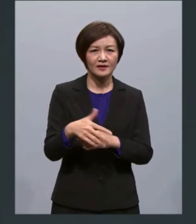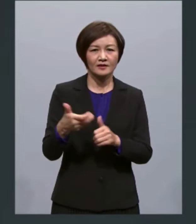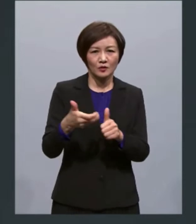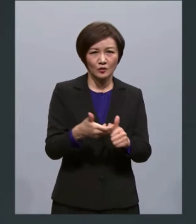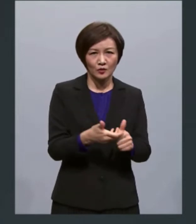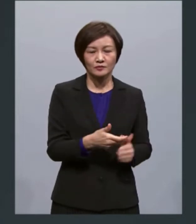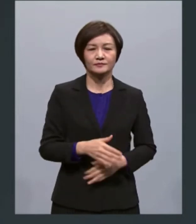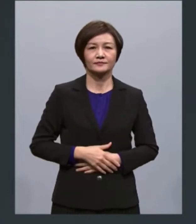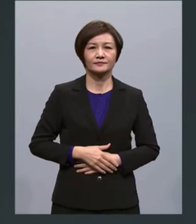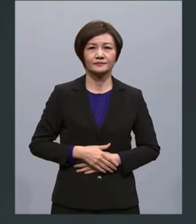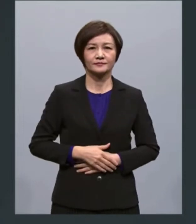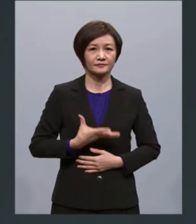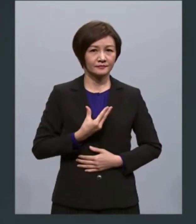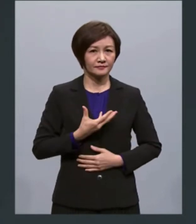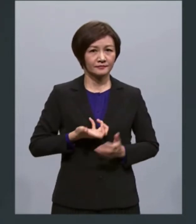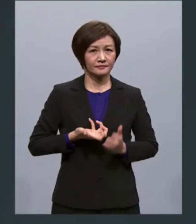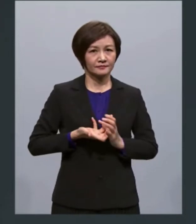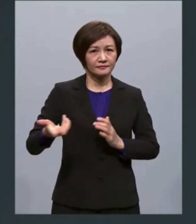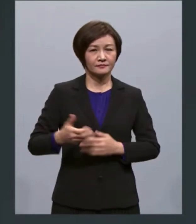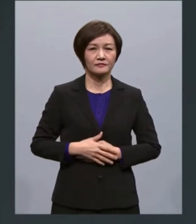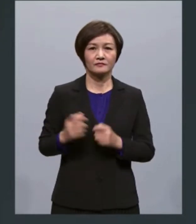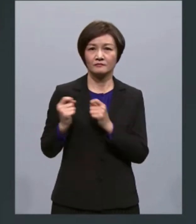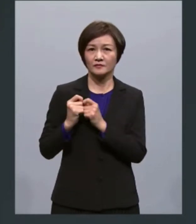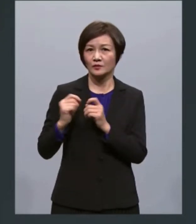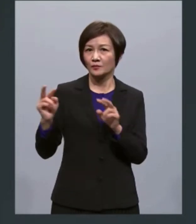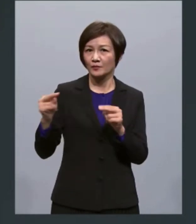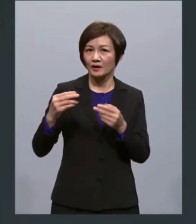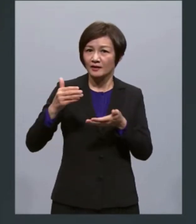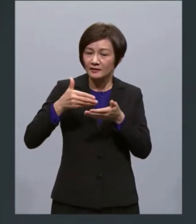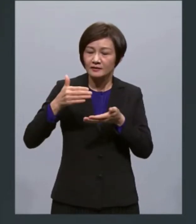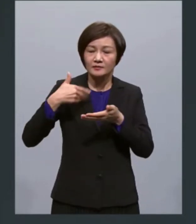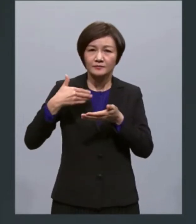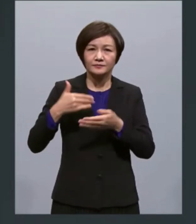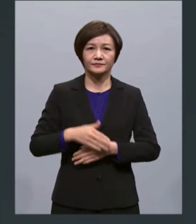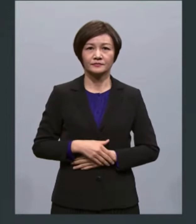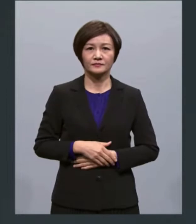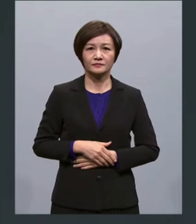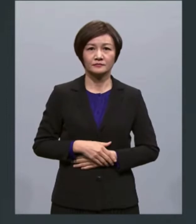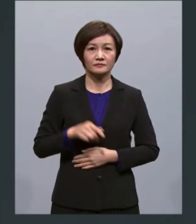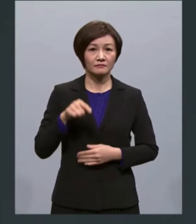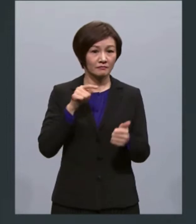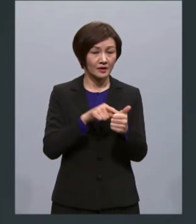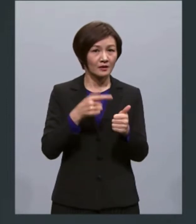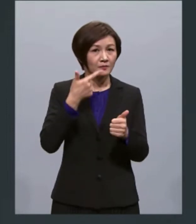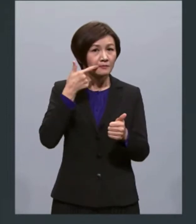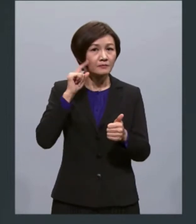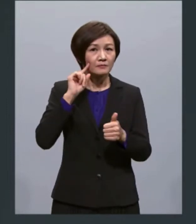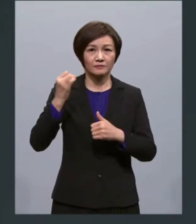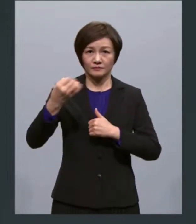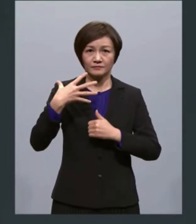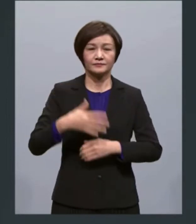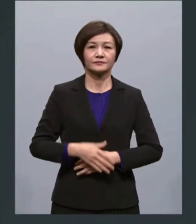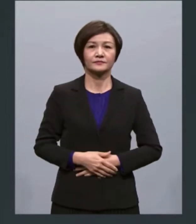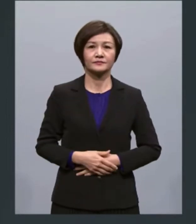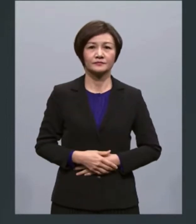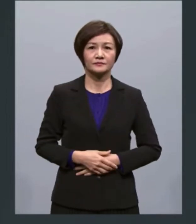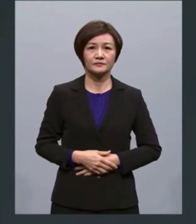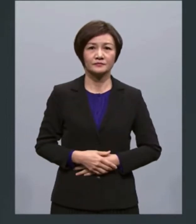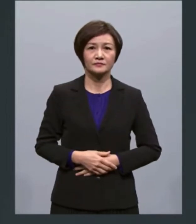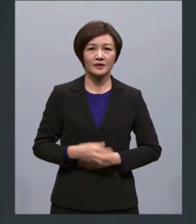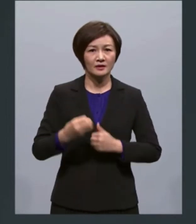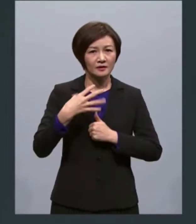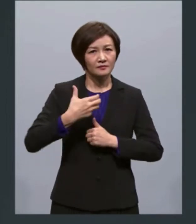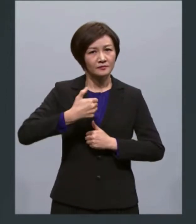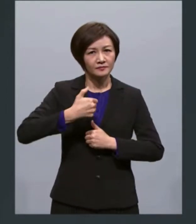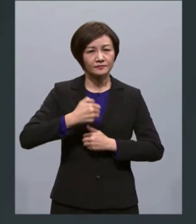心脏移植的患者，我在不久前才跟他吃过饭。他的父母亲传来消息，向我